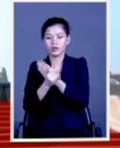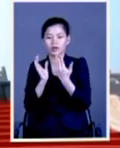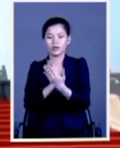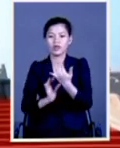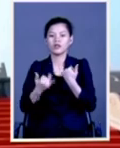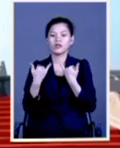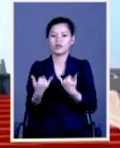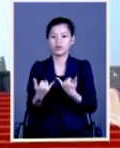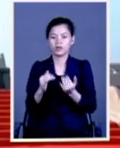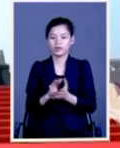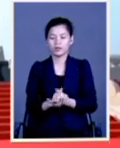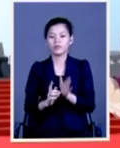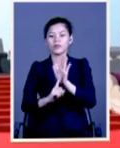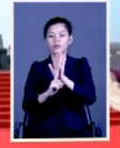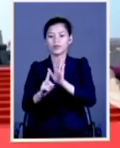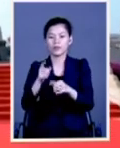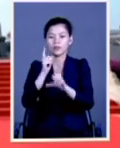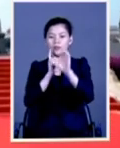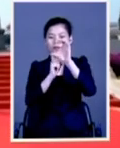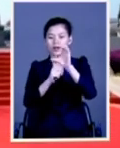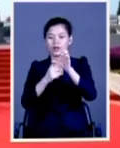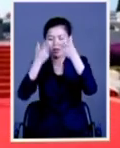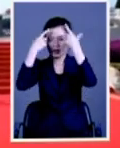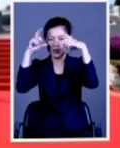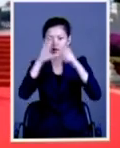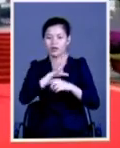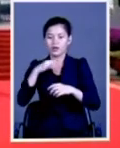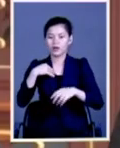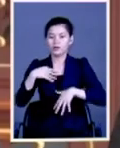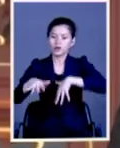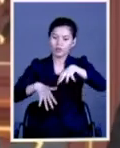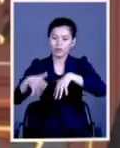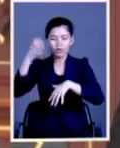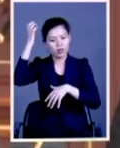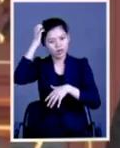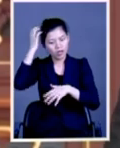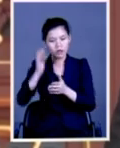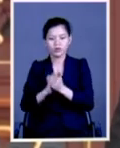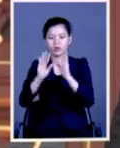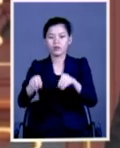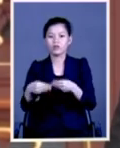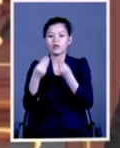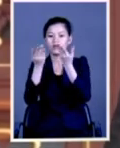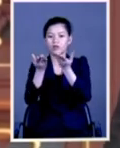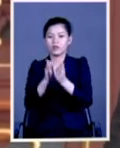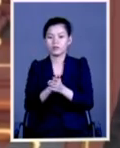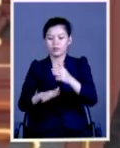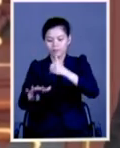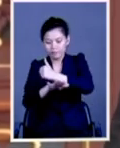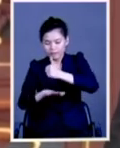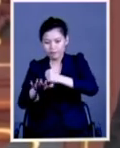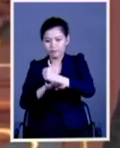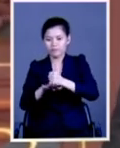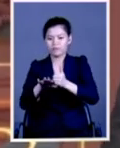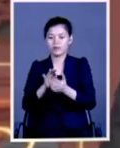จุบันต่างหน้าภาครัฐบาลและประชาชนลาวขออวยพรให้ประชาชนจีนไอน้องโดยภายใต้การนำพาอันถูก